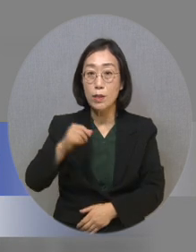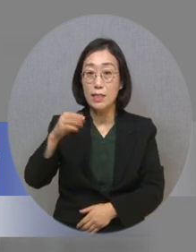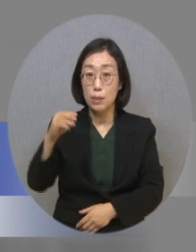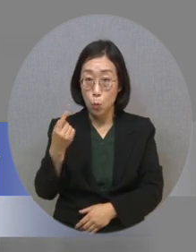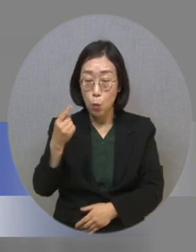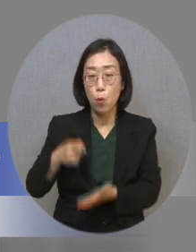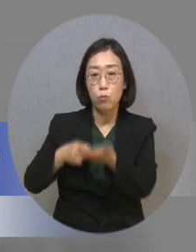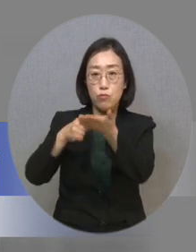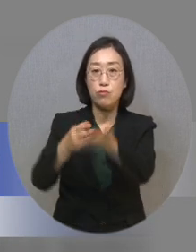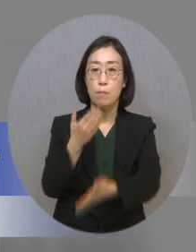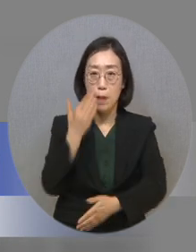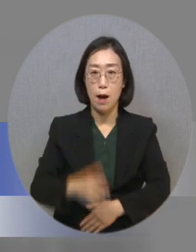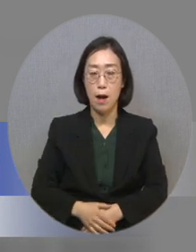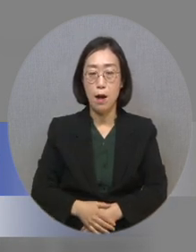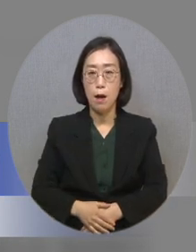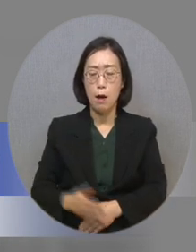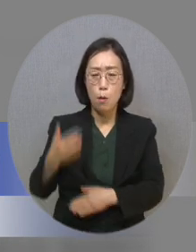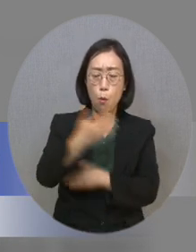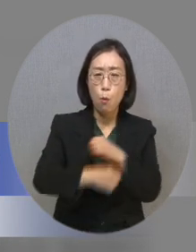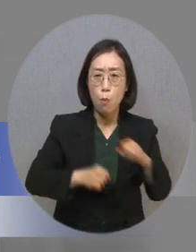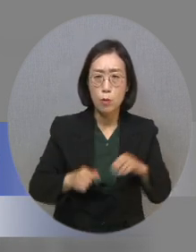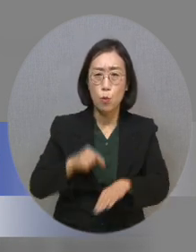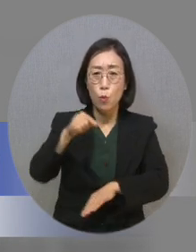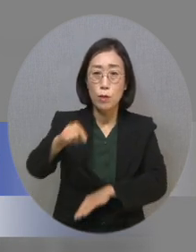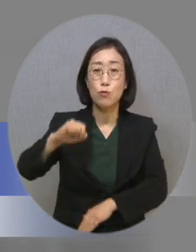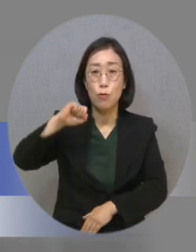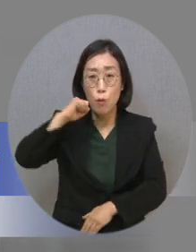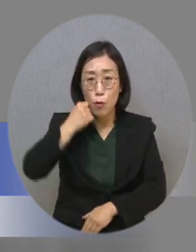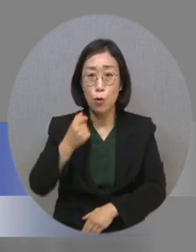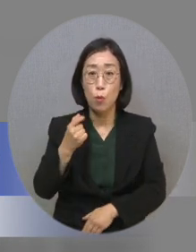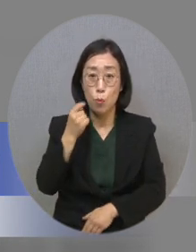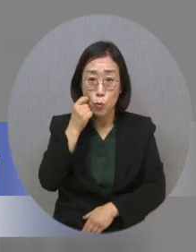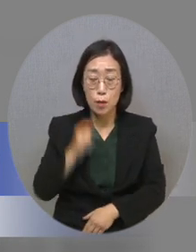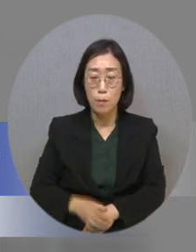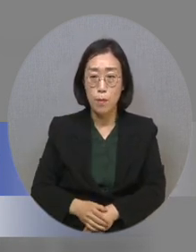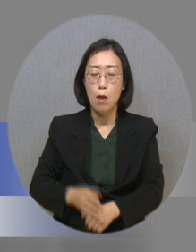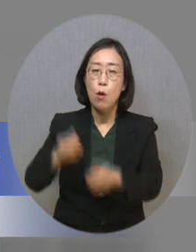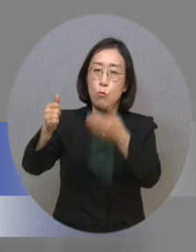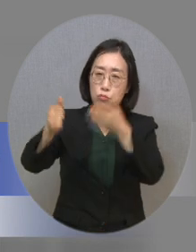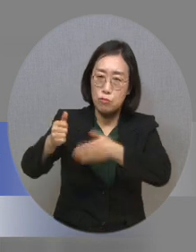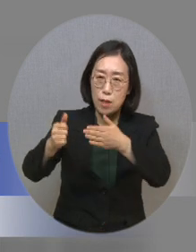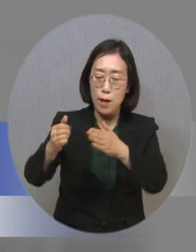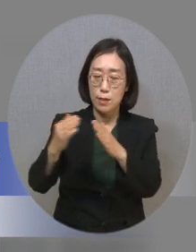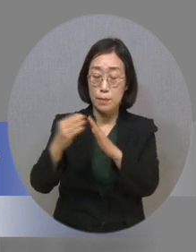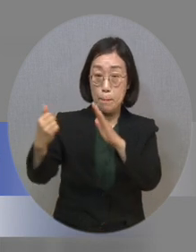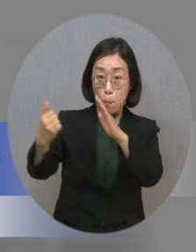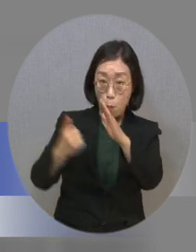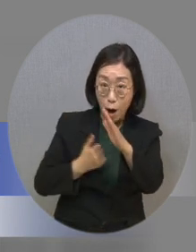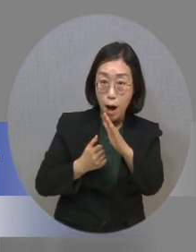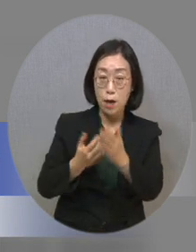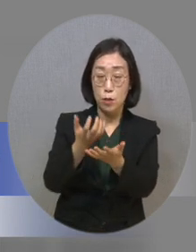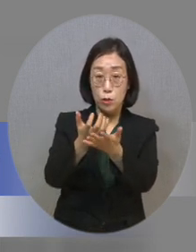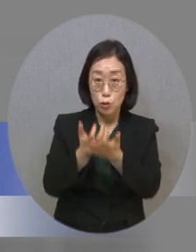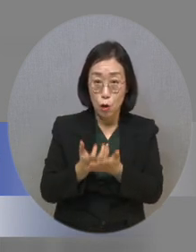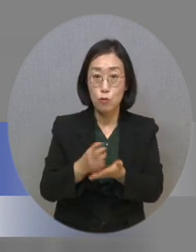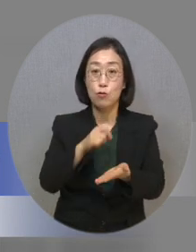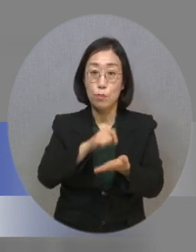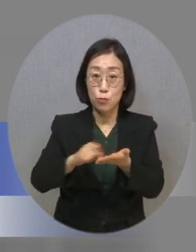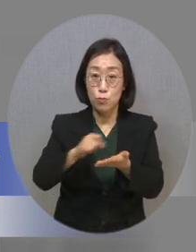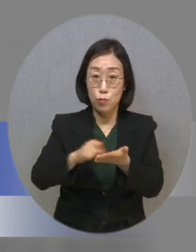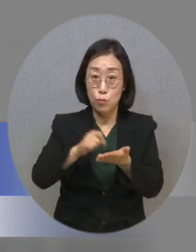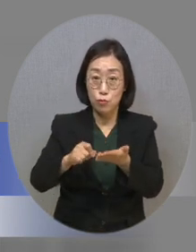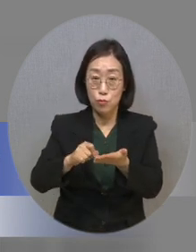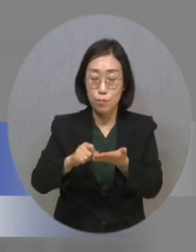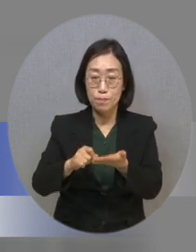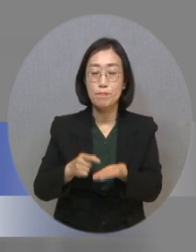통해 할 수 있습니다 거동이 불편한 경우 국민 연금공단 지사에 찾아뵙는 서비스를 요청하면 공단에서